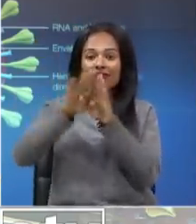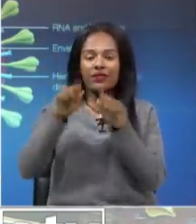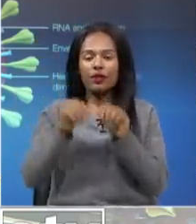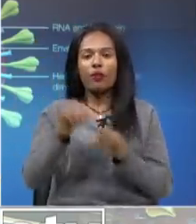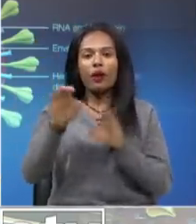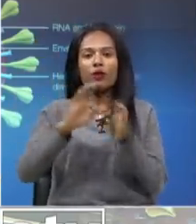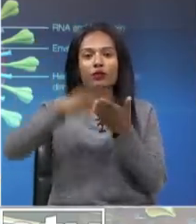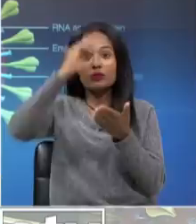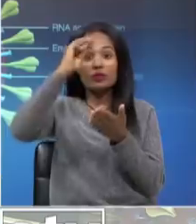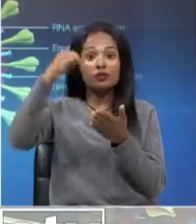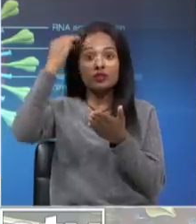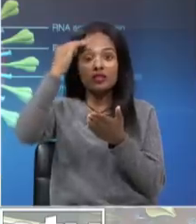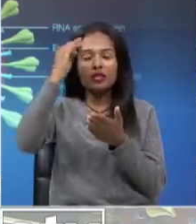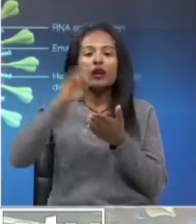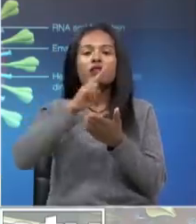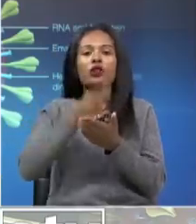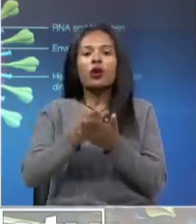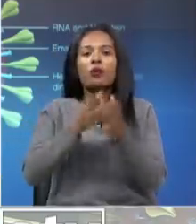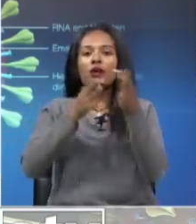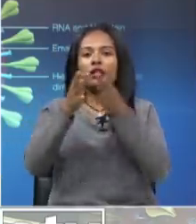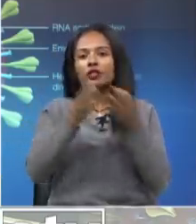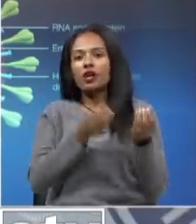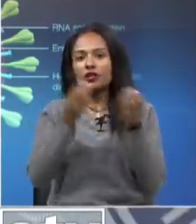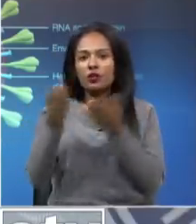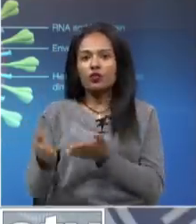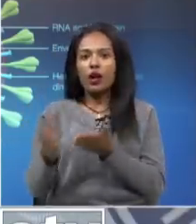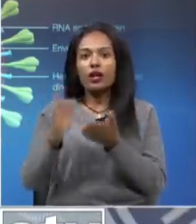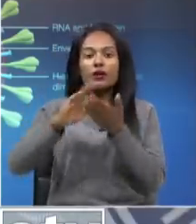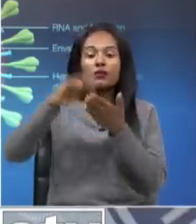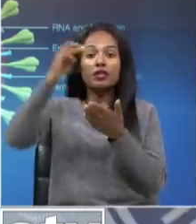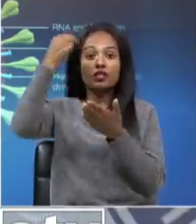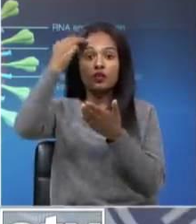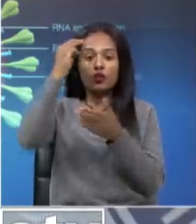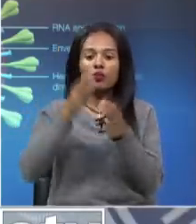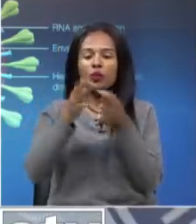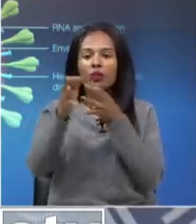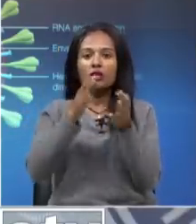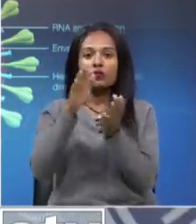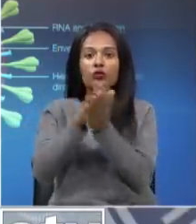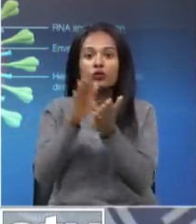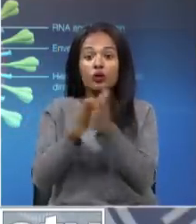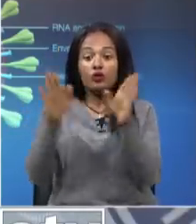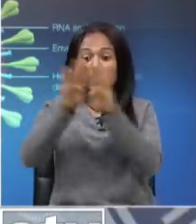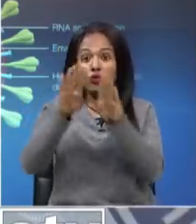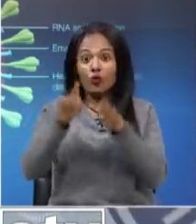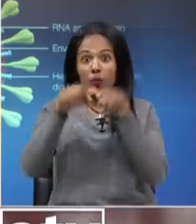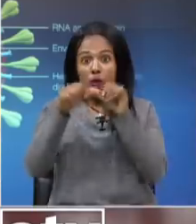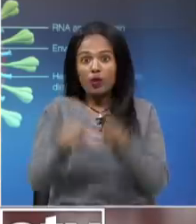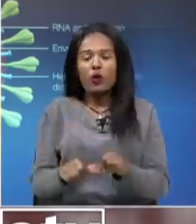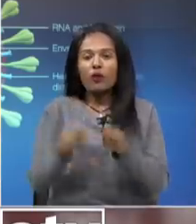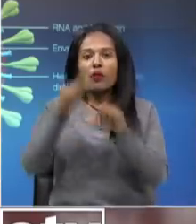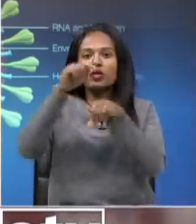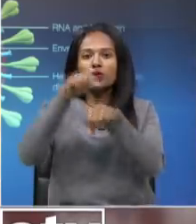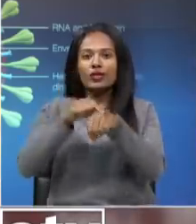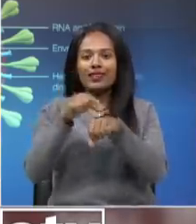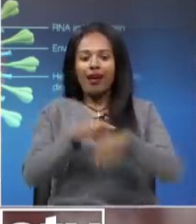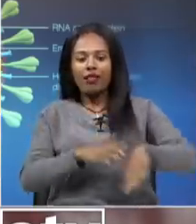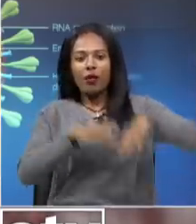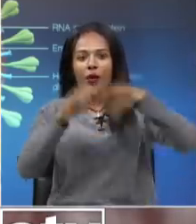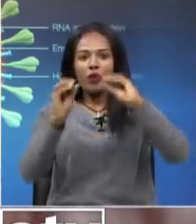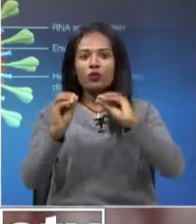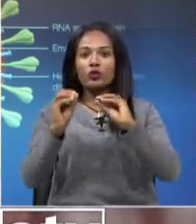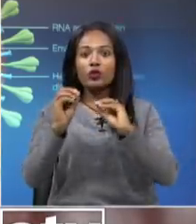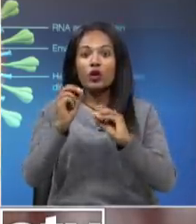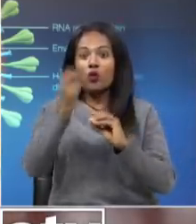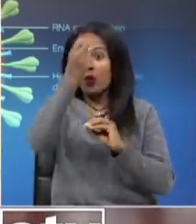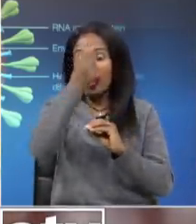ትምህርት ሚኒስቴር ጋዜጣዊ መግለጫ ሰጥቷል። ሚኒስቴሩ በመግለጫው ትምህርት ቤቶች ዝግ ሆነው በሚቆዩባቸው ጊዜያት ተማሪዎች፣